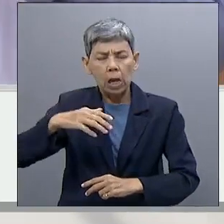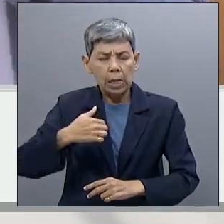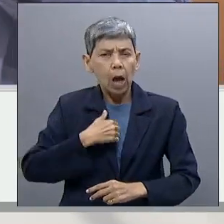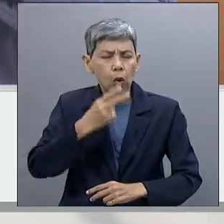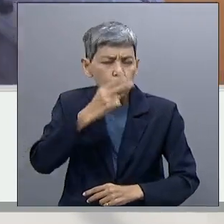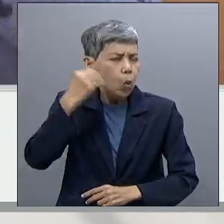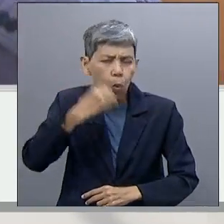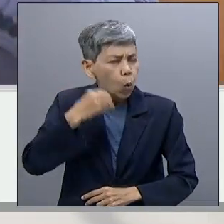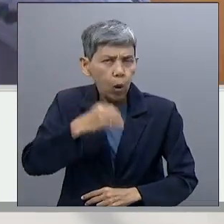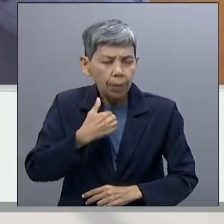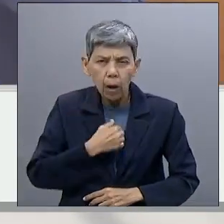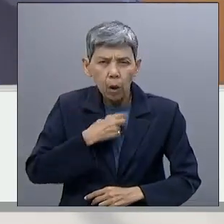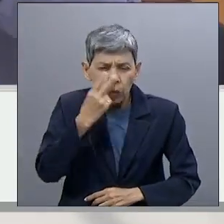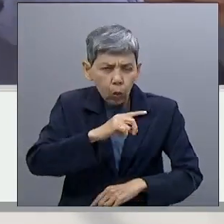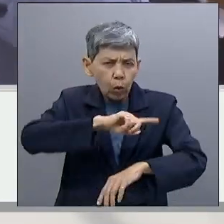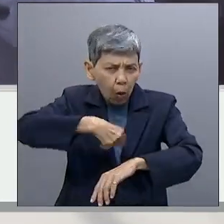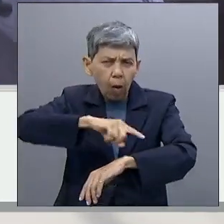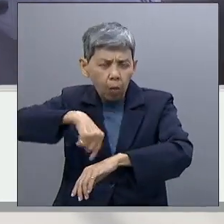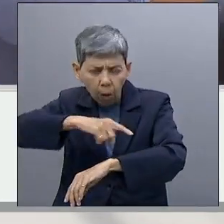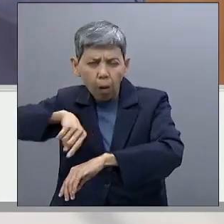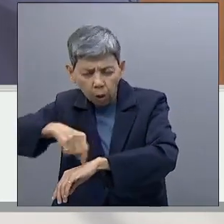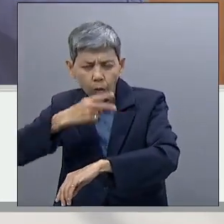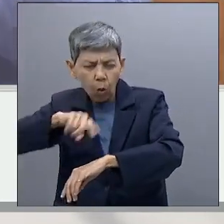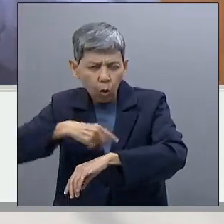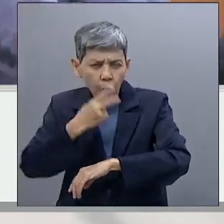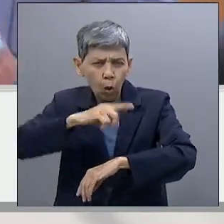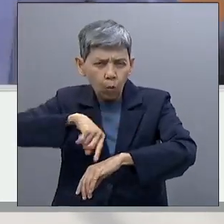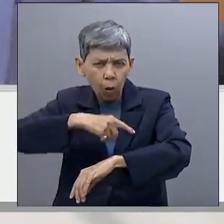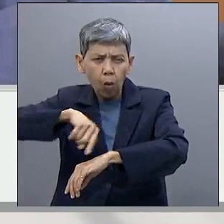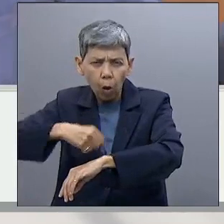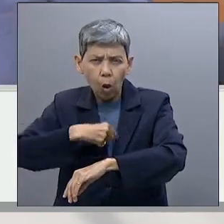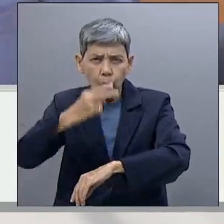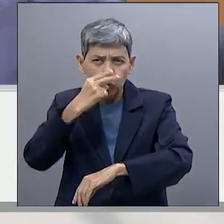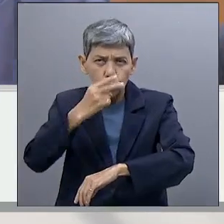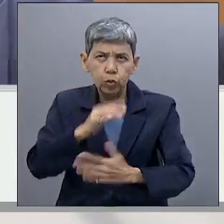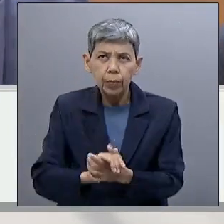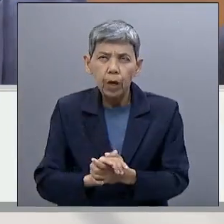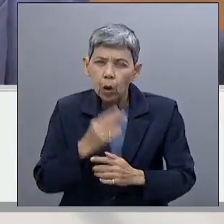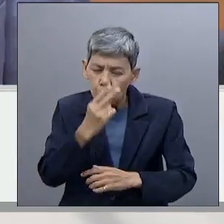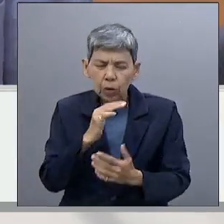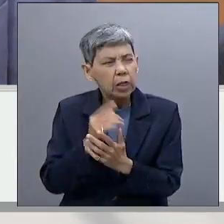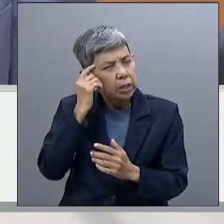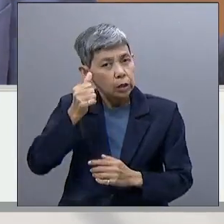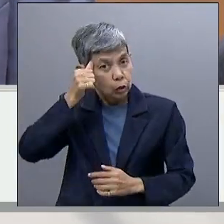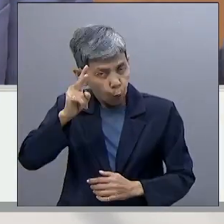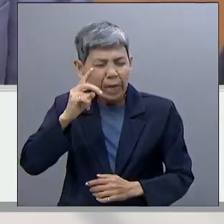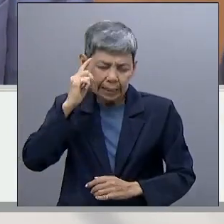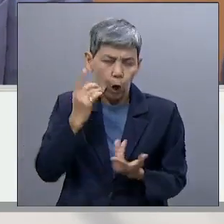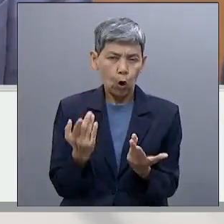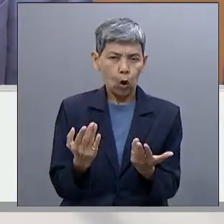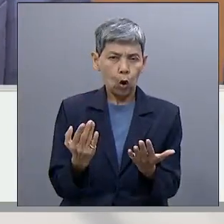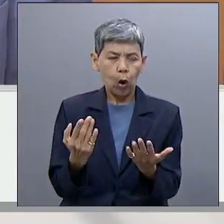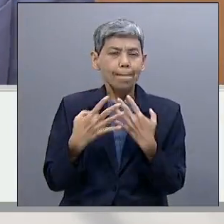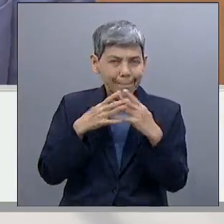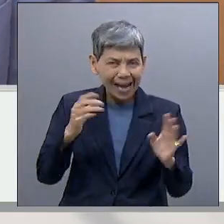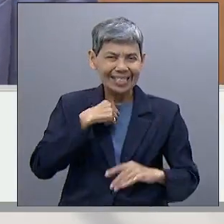วันนะเขาติดตามทุกชั่วโมง อะไรทำนองนี้ก็เพราะว่าอย่างเร็วก็สองสามวันนี้ซึ่งเ